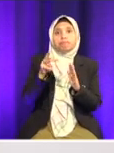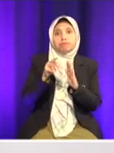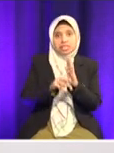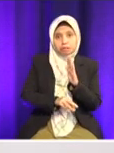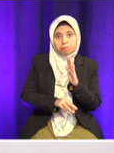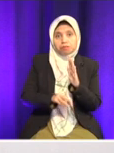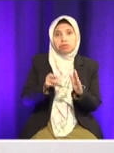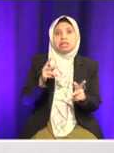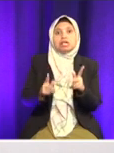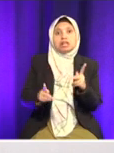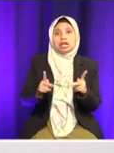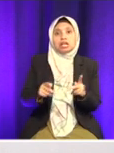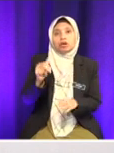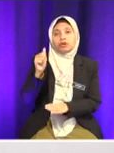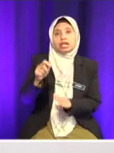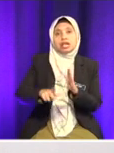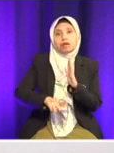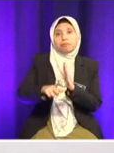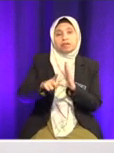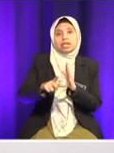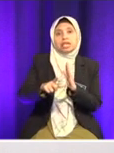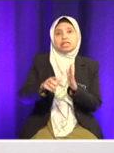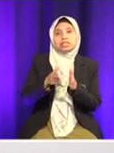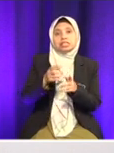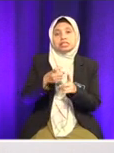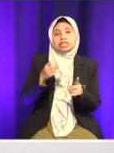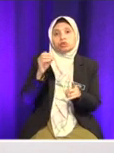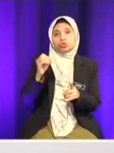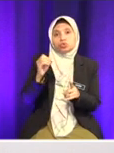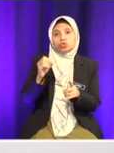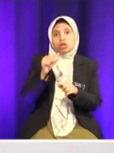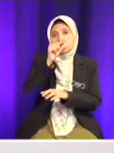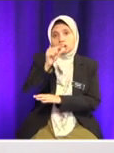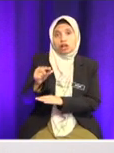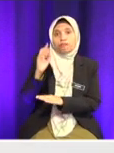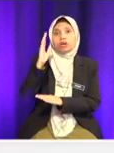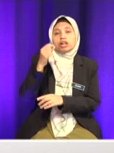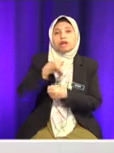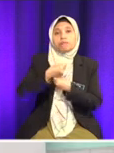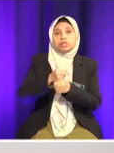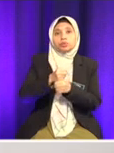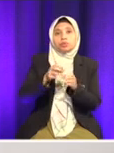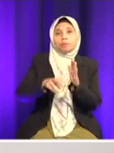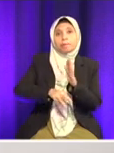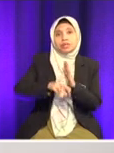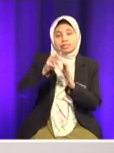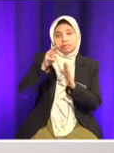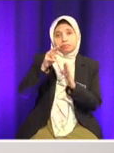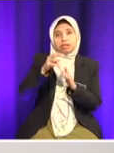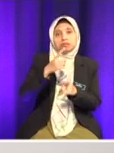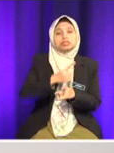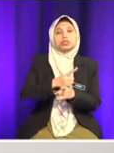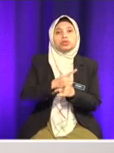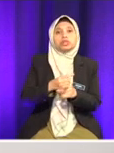Jika nilai E lebih kecil daripada kosong akan membentuk titik maksimum Betul